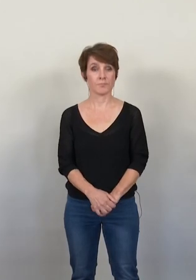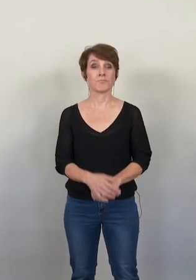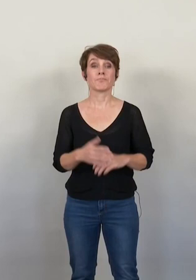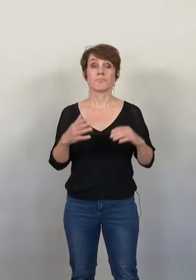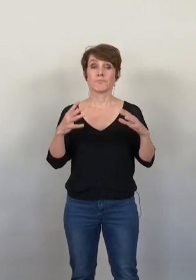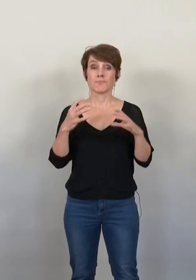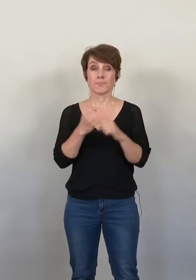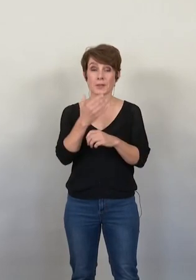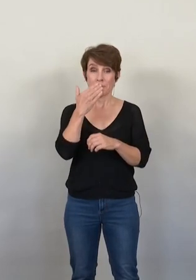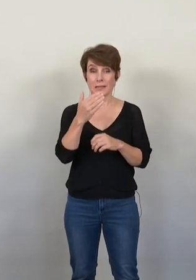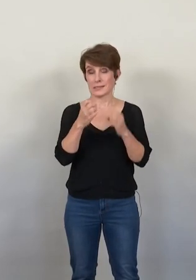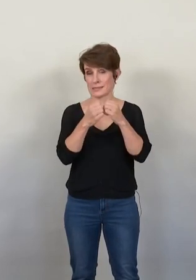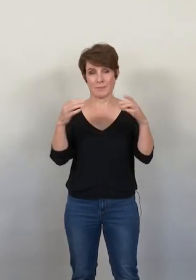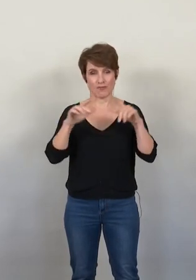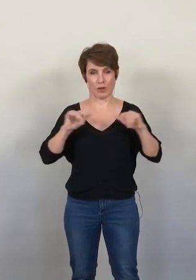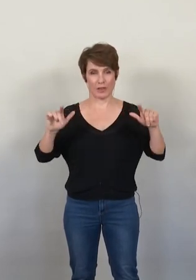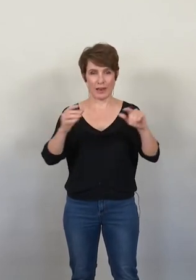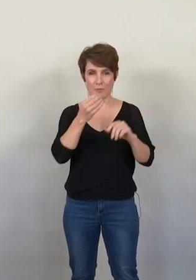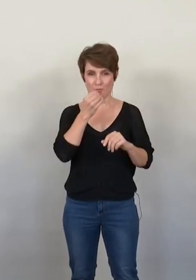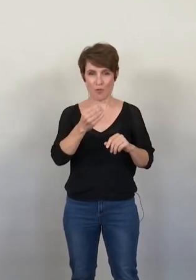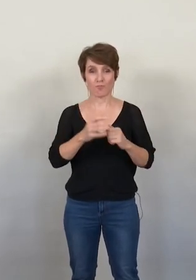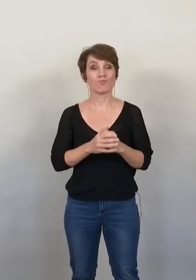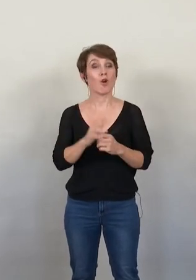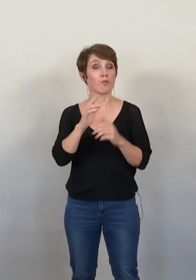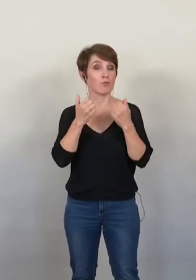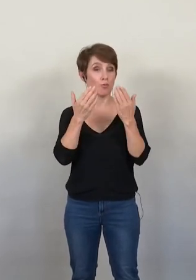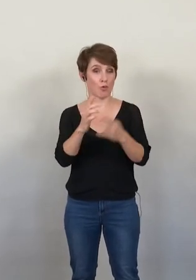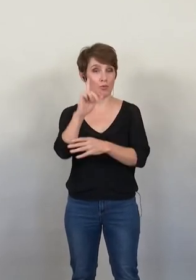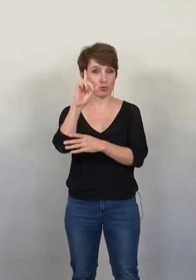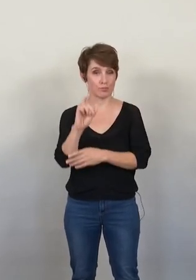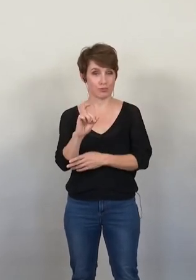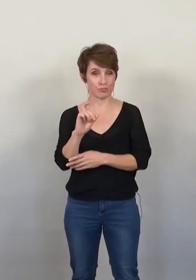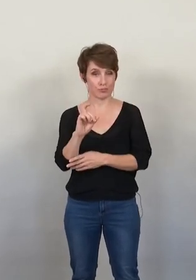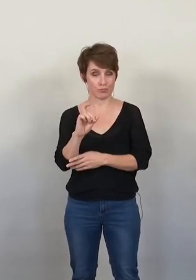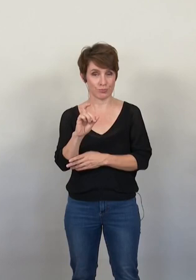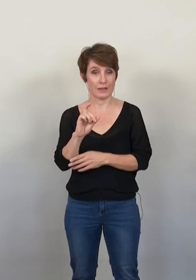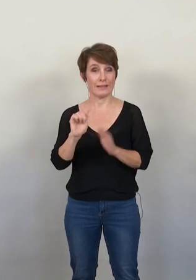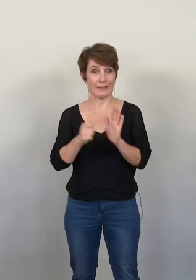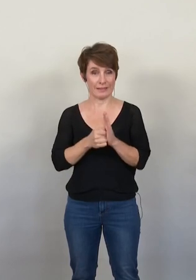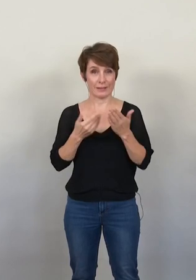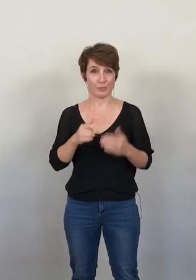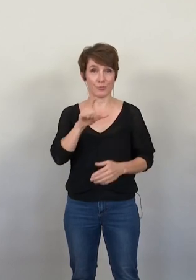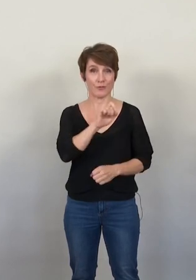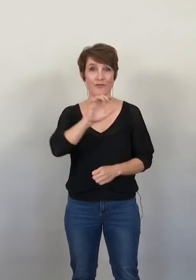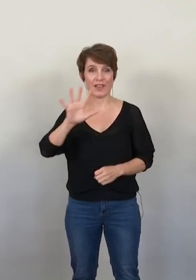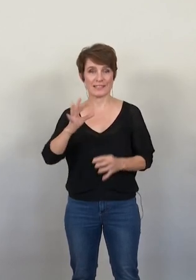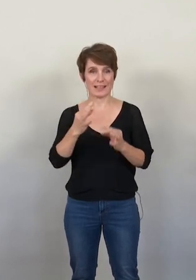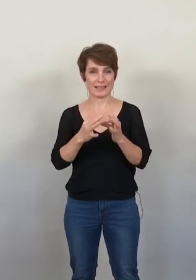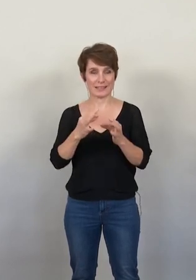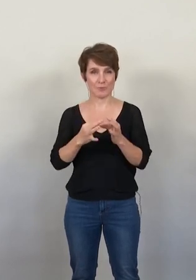nous avons donc le quorum et je vous propose de commencer d'ouvrir ce conseil municipal donc du 25 septembre